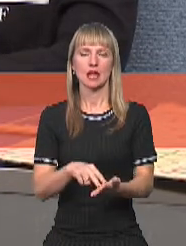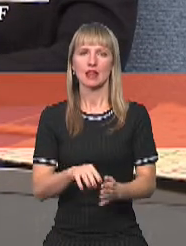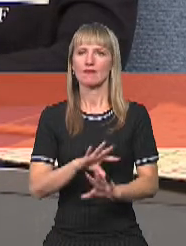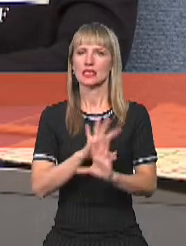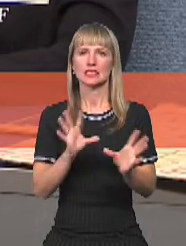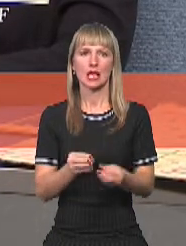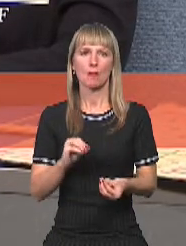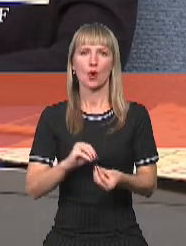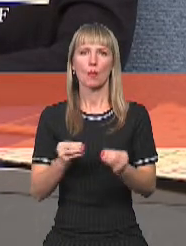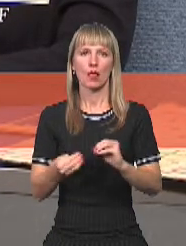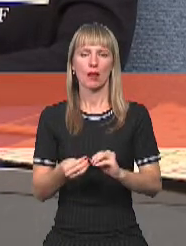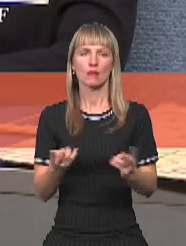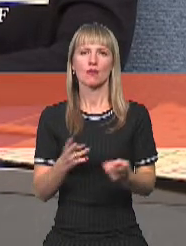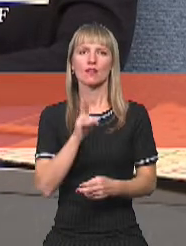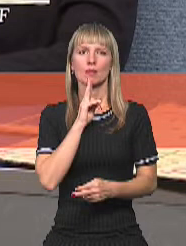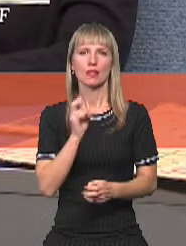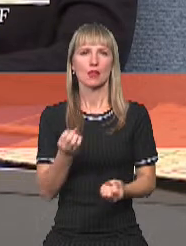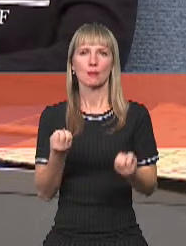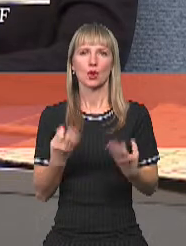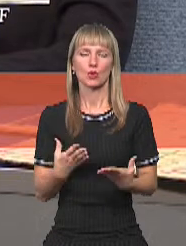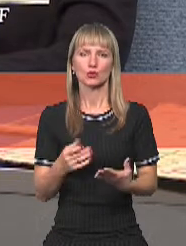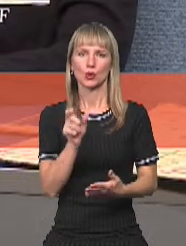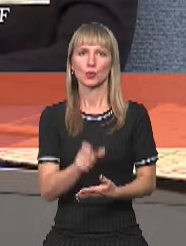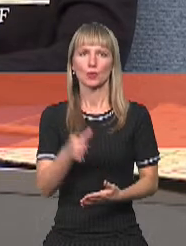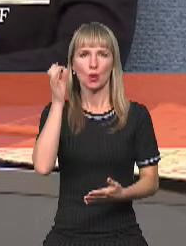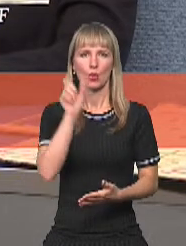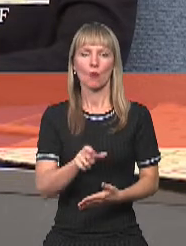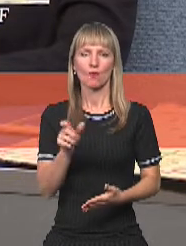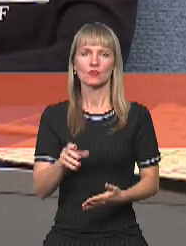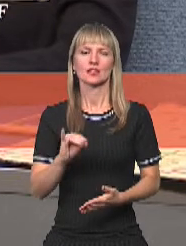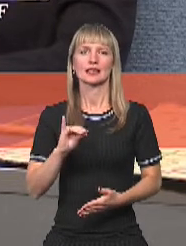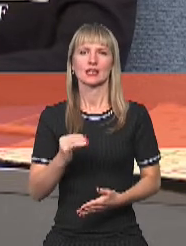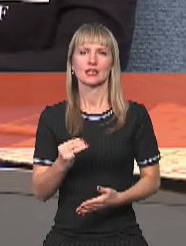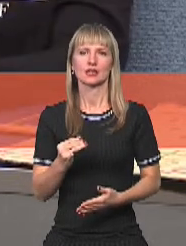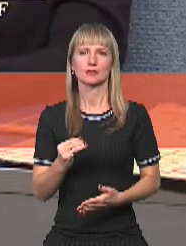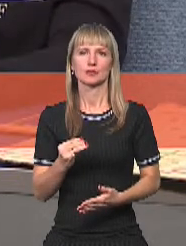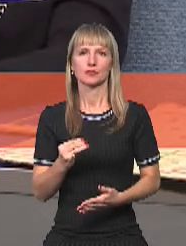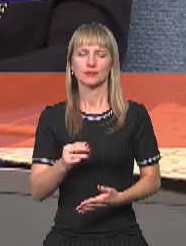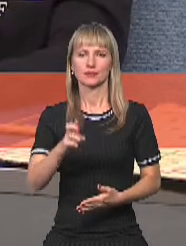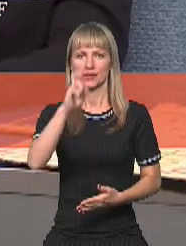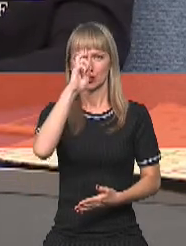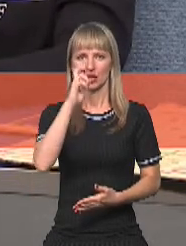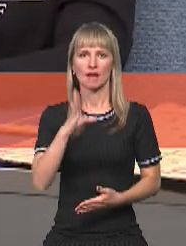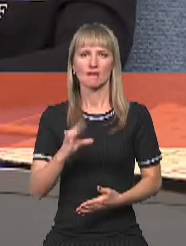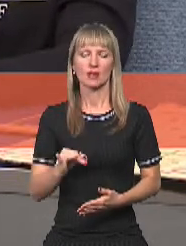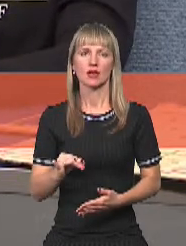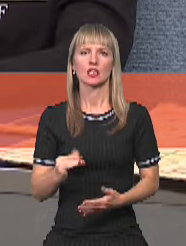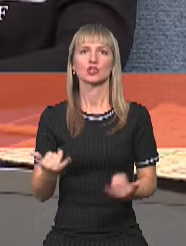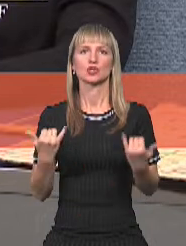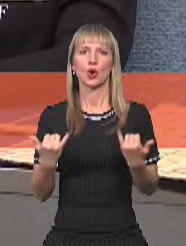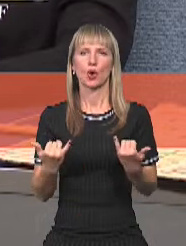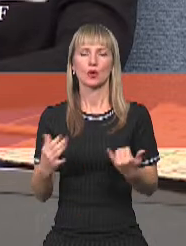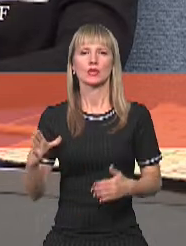проблемою, на яку звернули увагу вже не просто прості люди, науковці, але і держави. Якраз